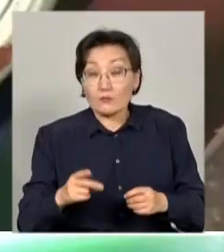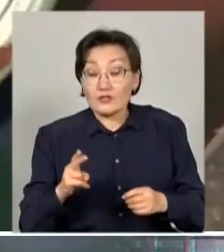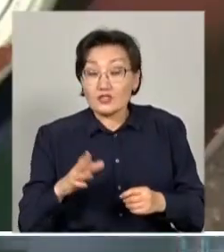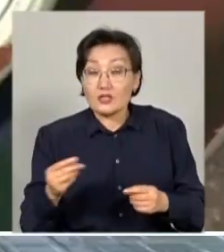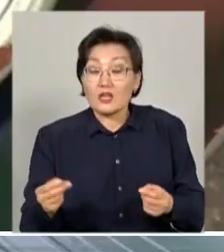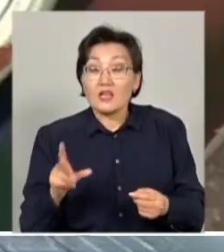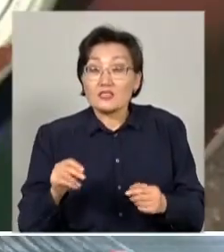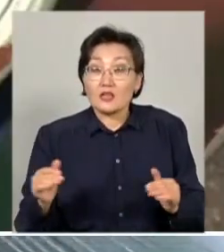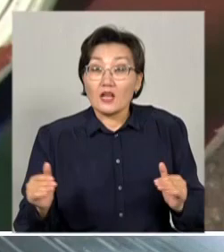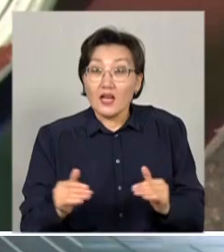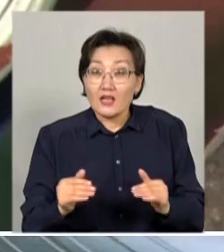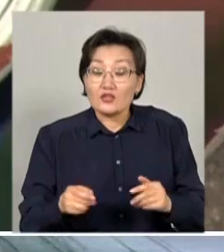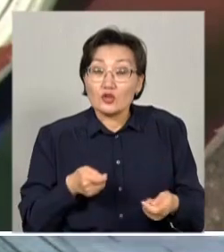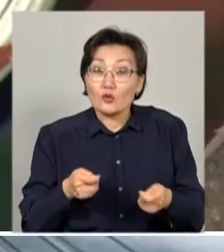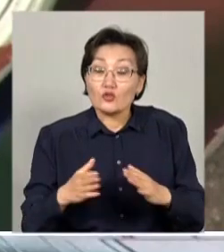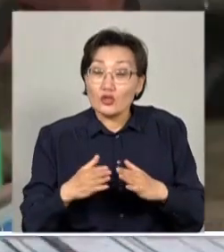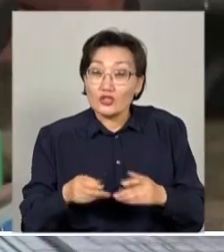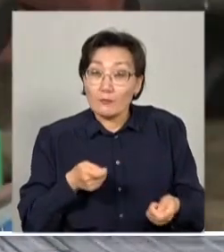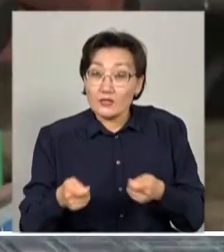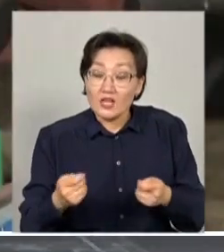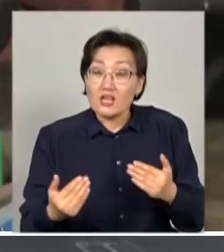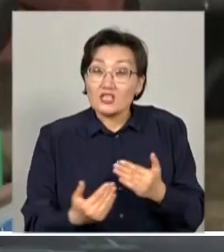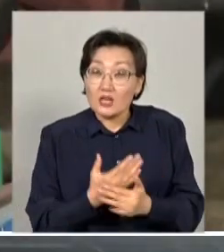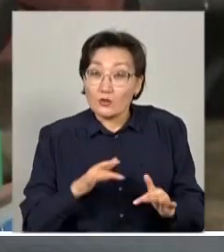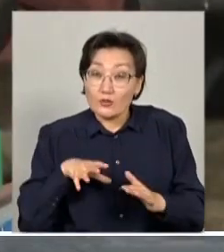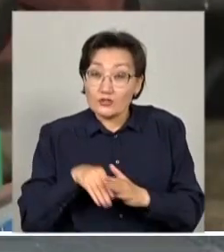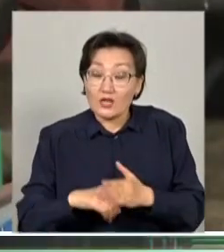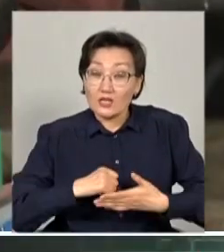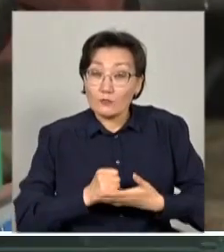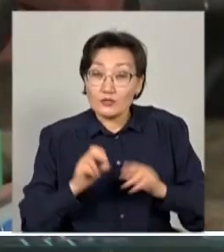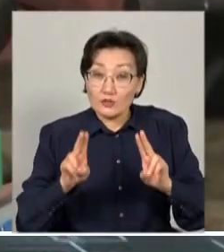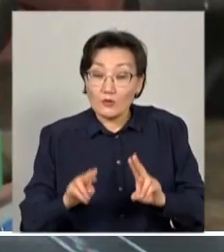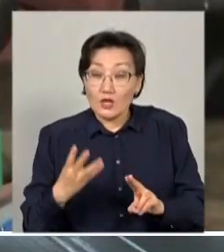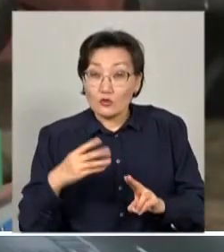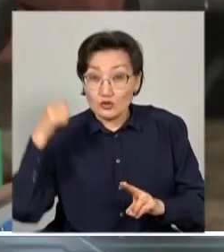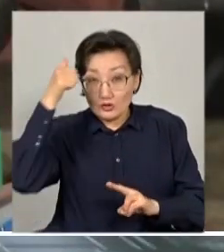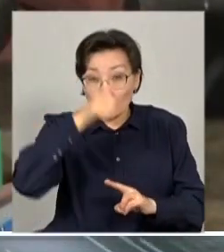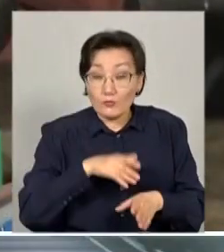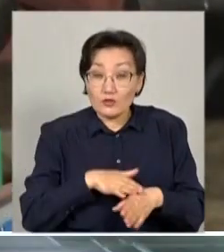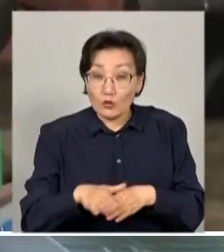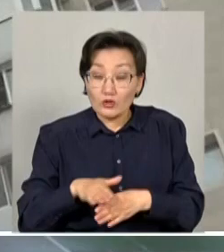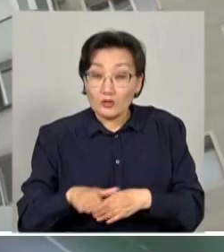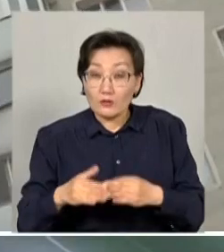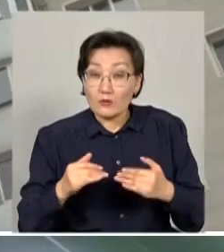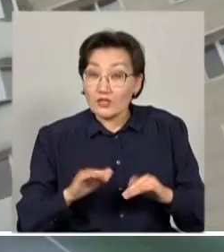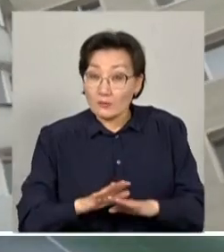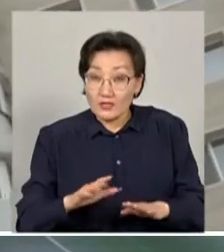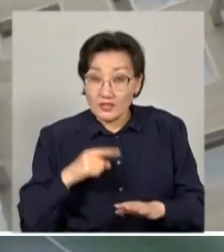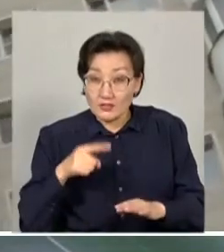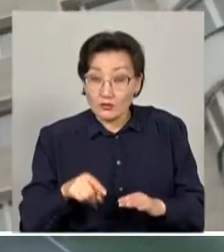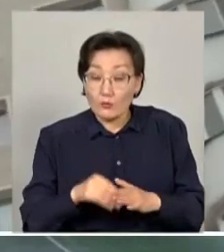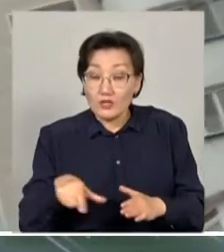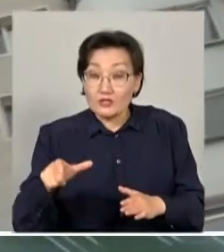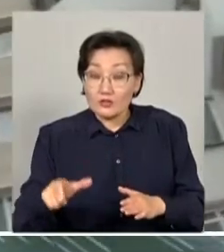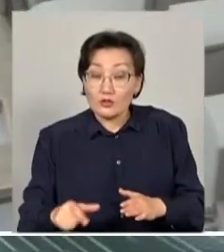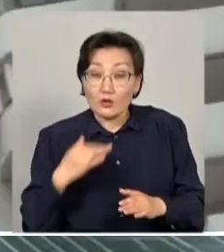аз үйлерді басқарудың жаңа тетігі енгізіледі. Бұрын қабылданған норма 4 жылдан бері толық іске асырылмаған, деді сенаторлар. Бұл